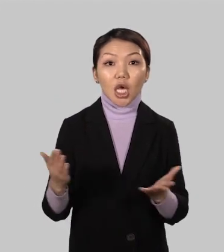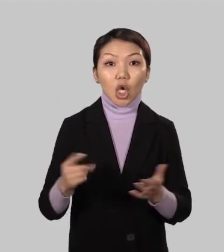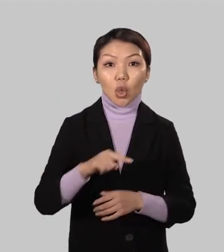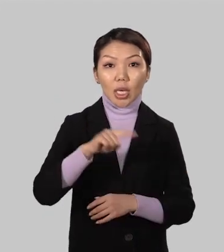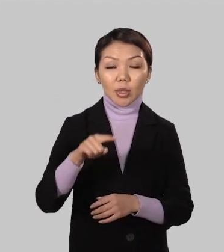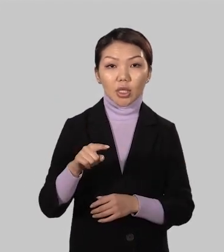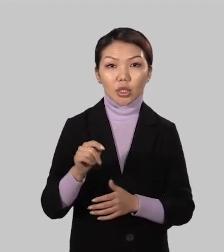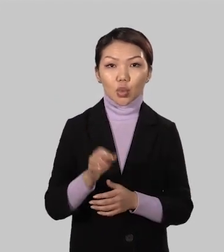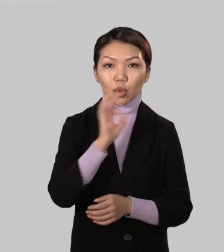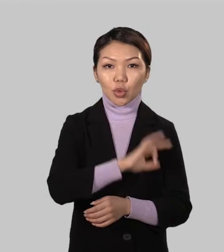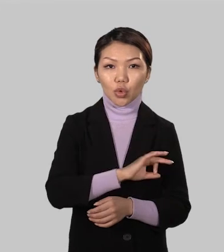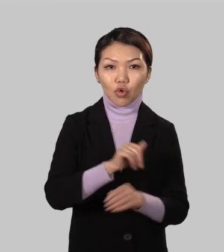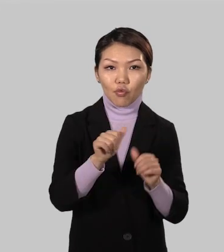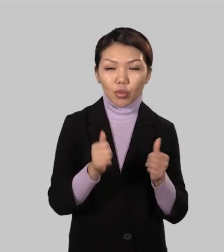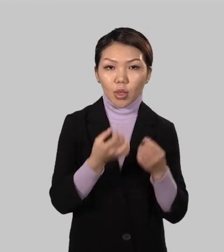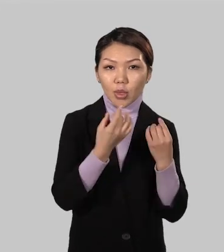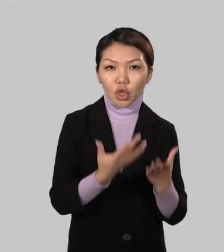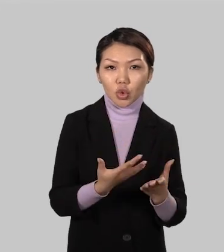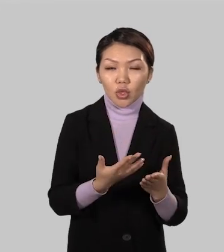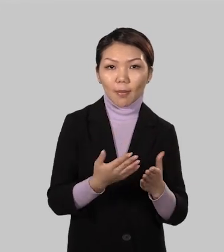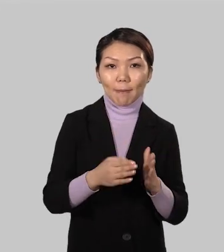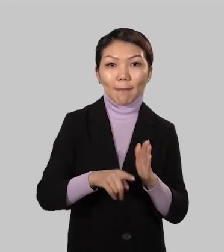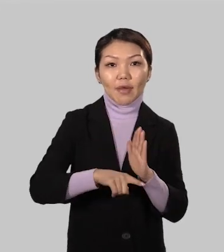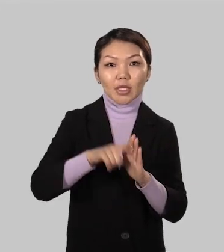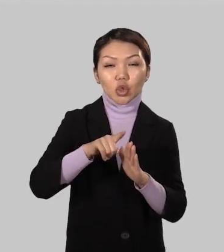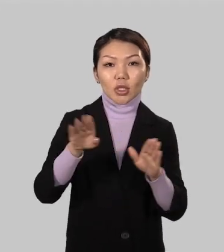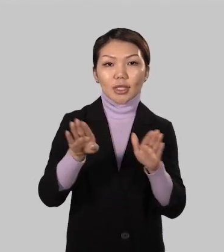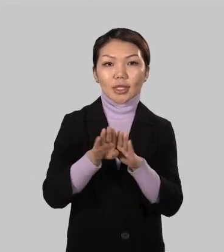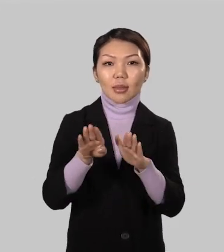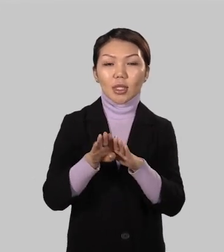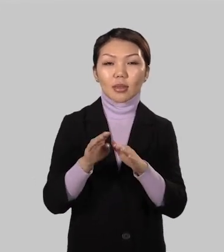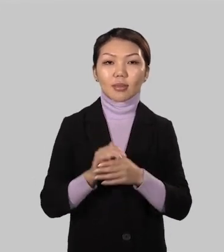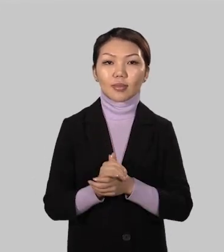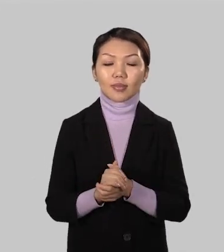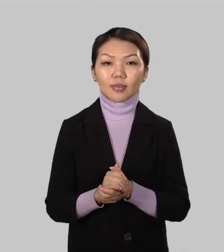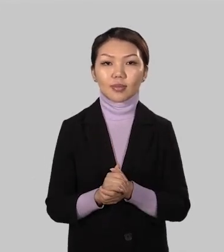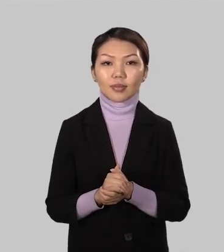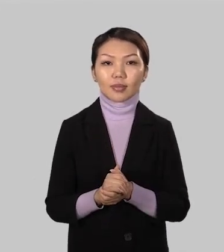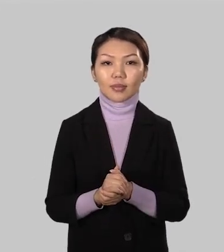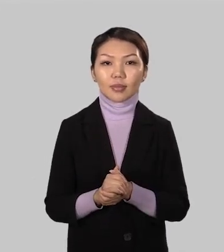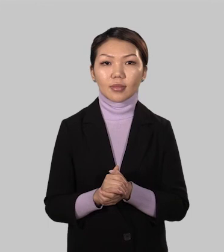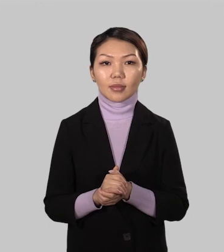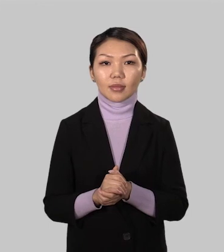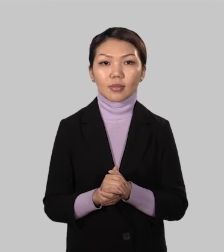какое прилагательное употреблено форме простой превосходной степени